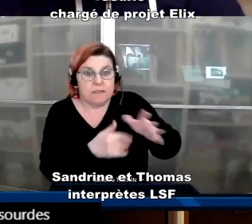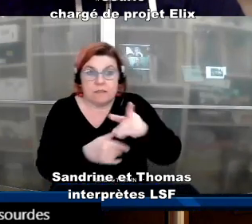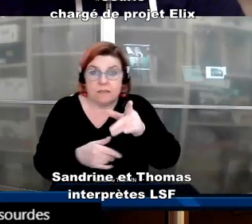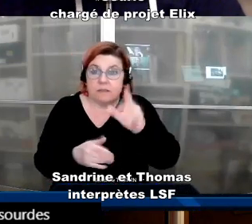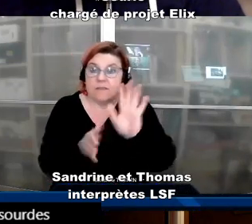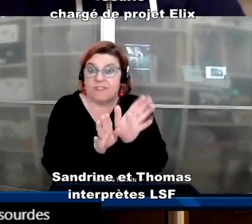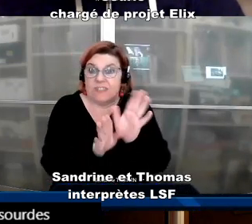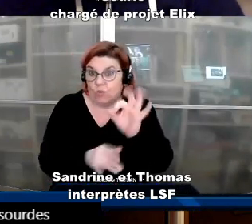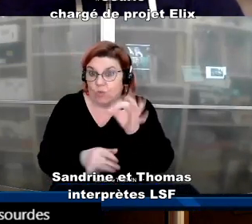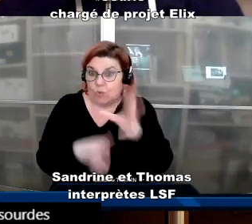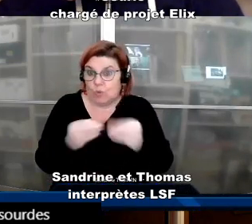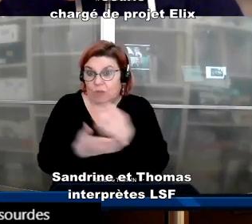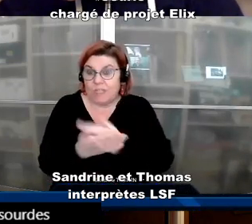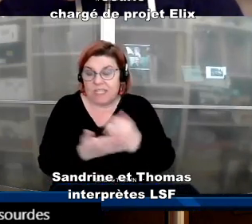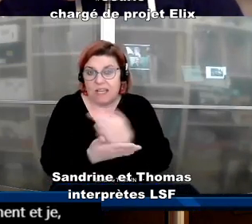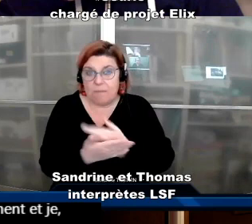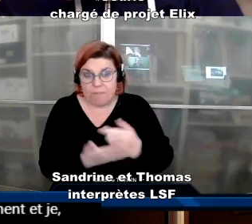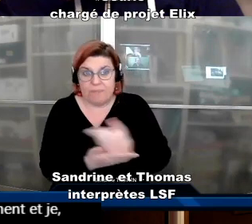de région. Hein. Moi,